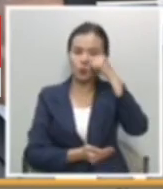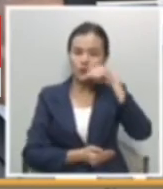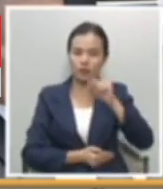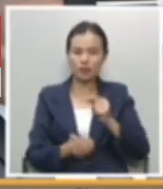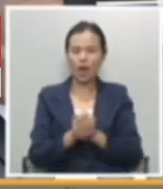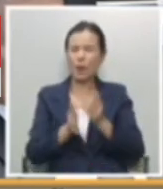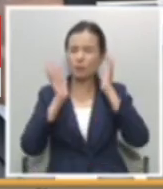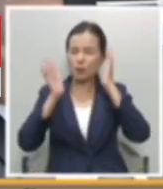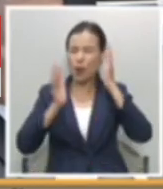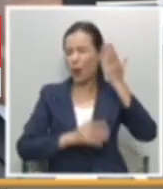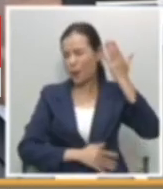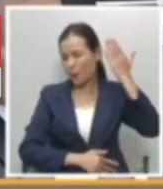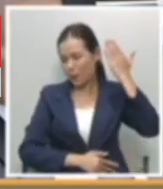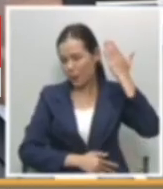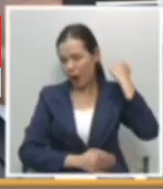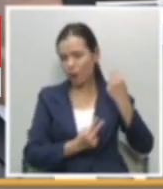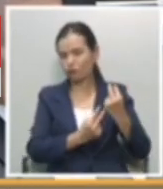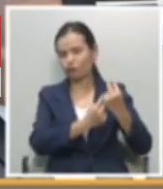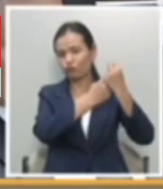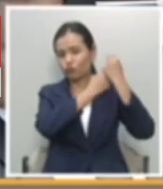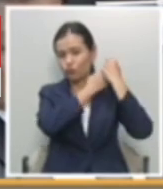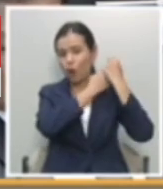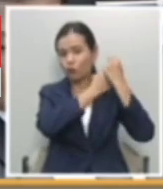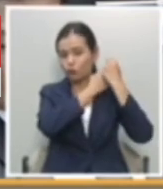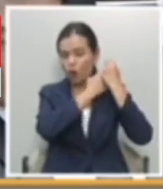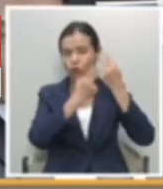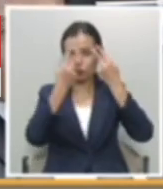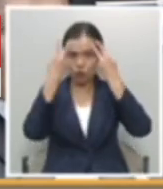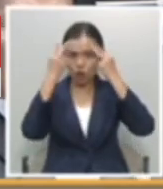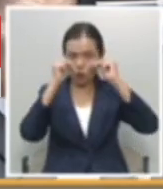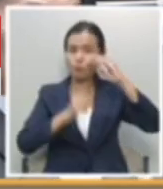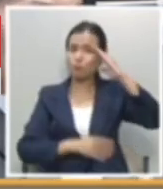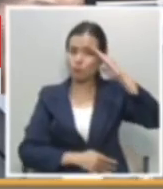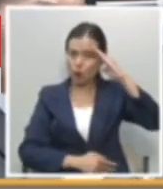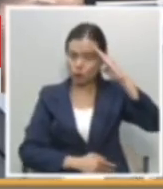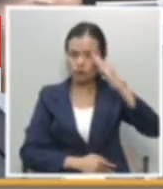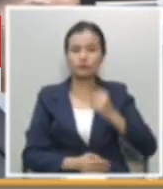ในวันนั้นของท่านนายกรัฐมนตรี